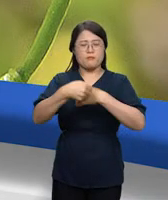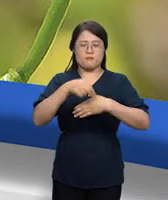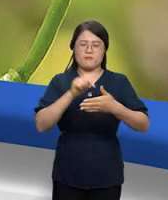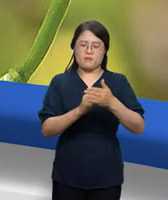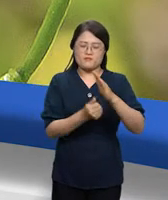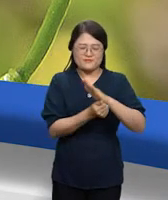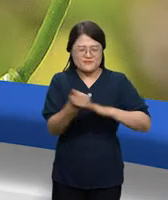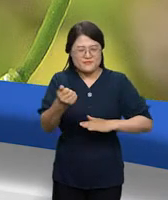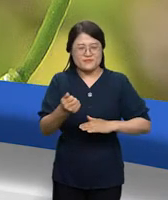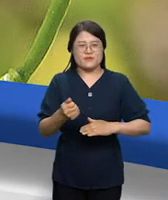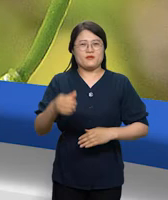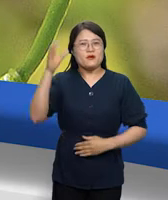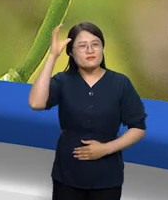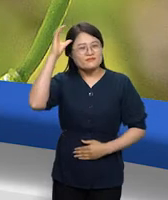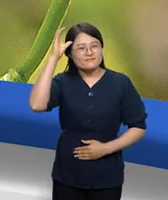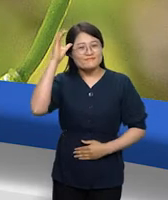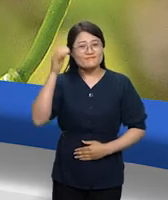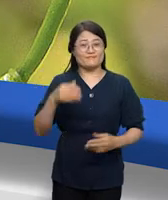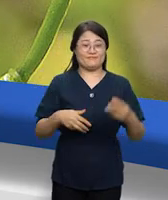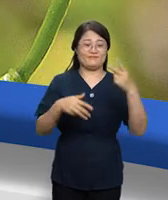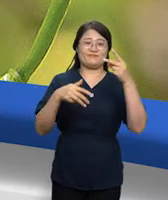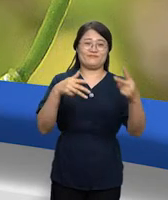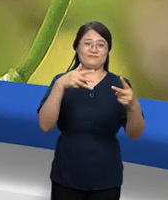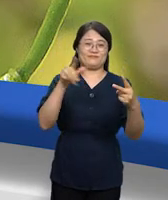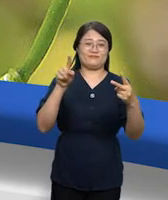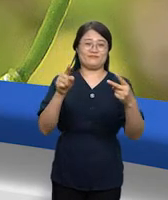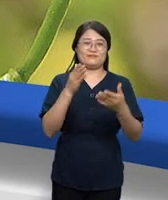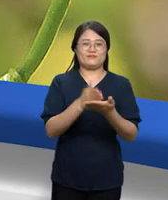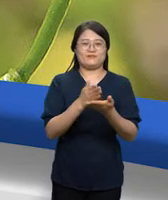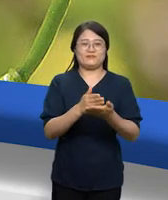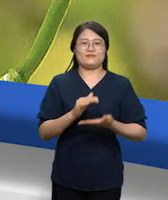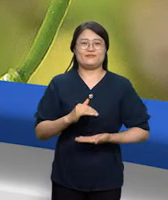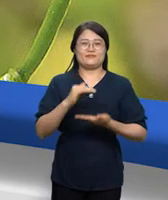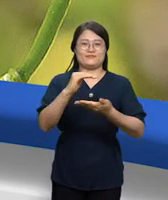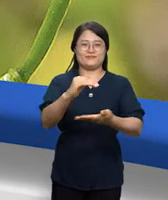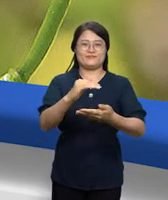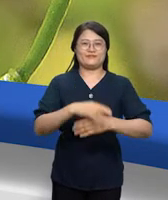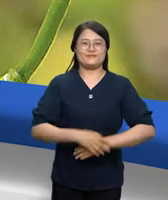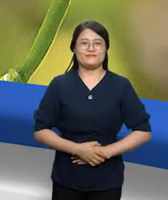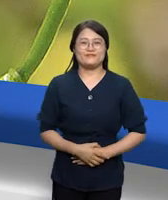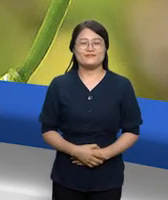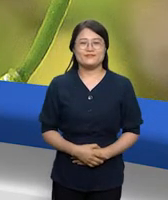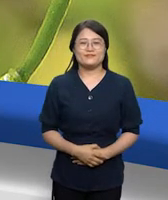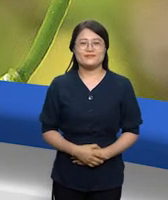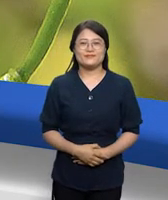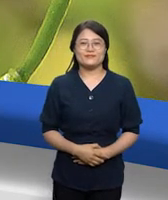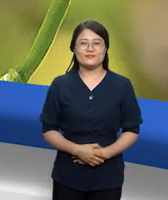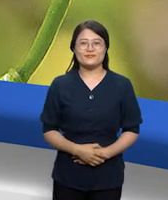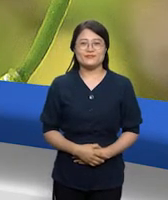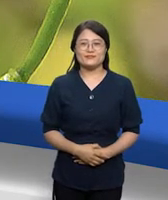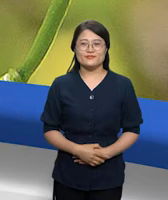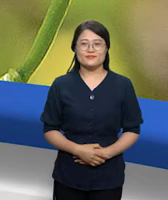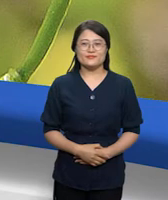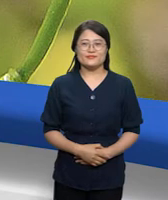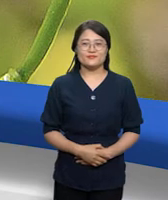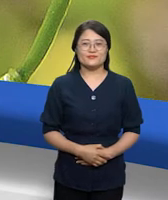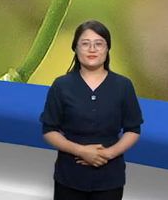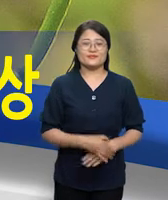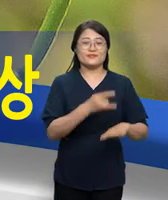여름을 희망찬 마음으로 맞이하시길 바라며 6월 2차 의왕시정 뉴스 시작하겠습니다. 첫